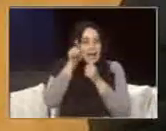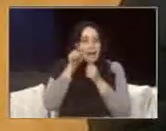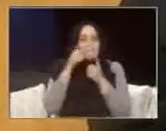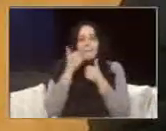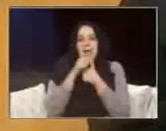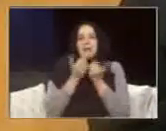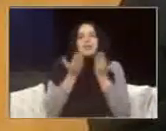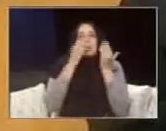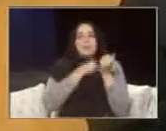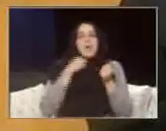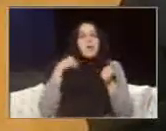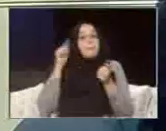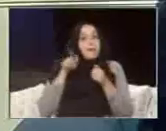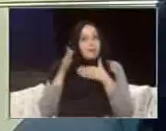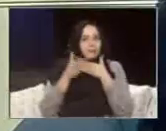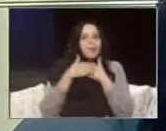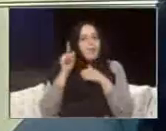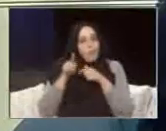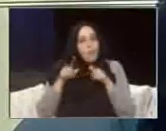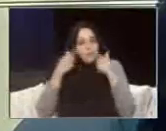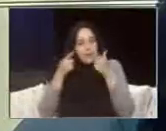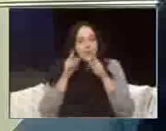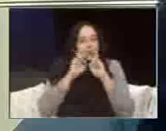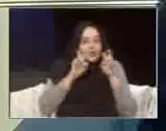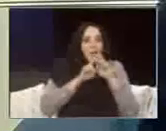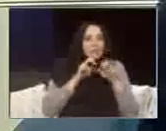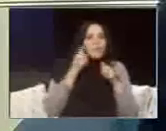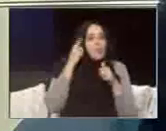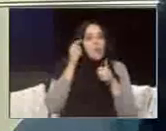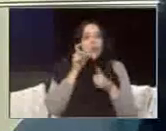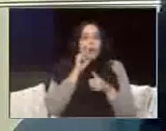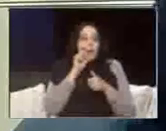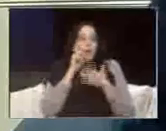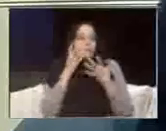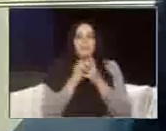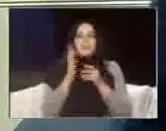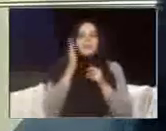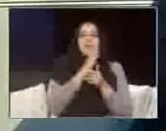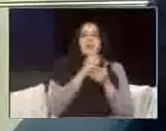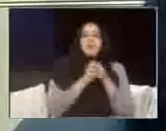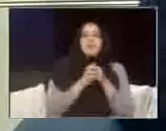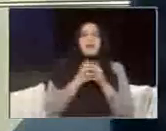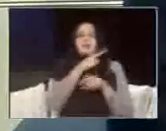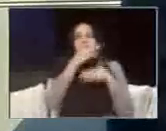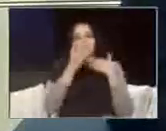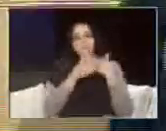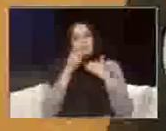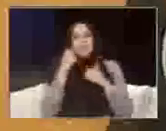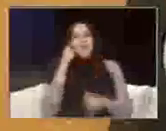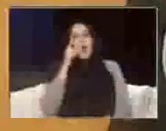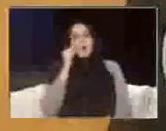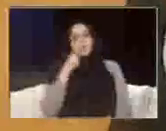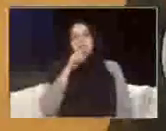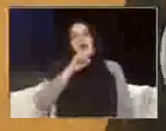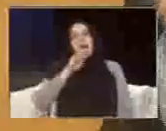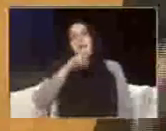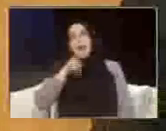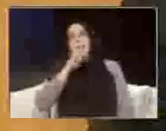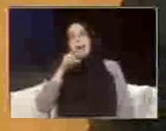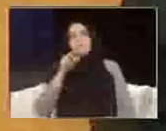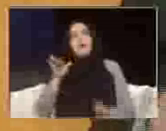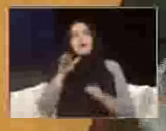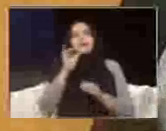ايضا يجتهدوا به. هي توجيهك لزوج ام اسيل من نفذ الحرام هذا اللي كرر، لا يبتعد عنه يجتنبه لانه